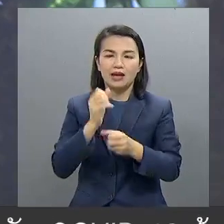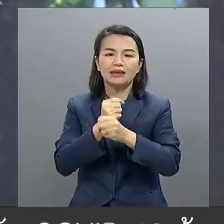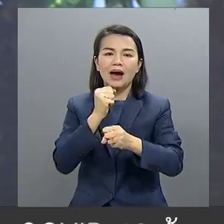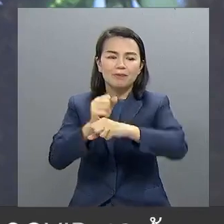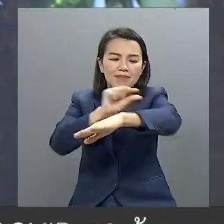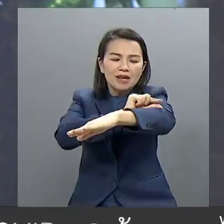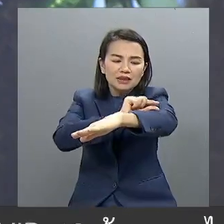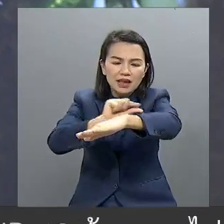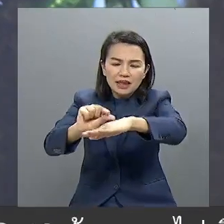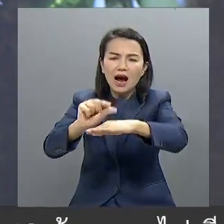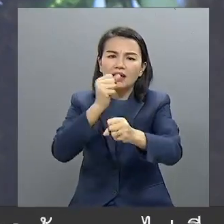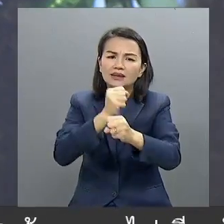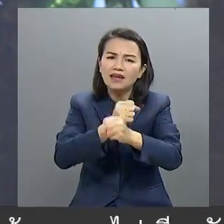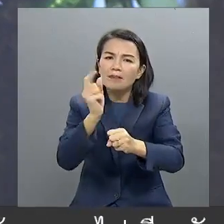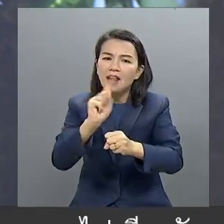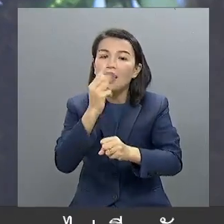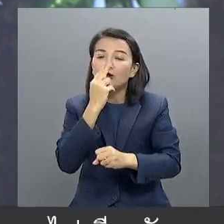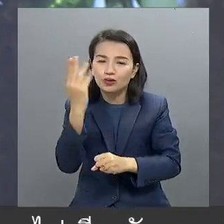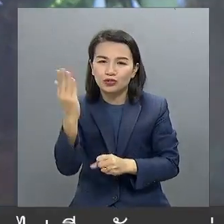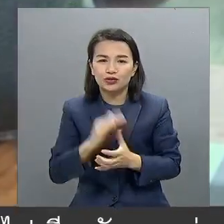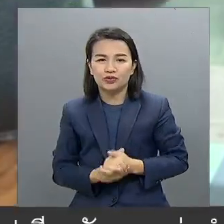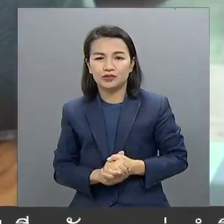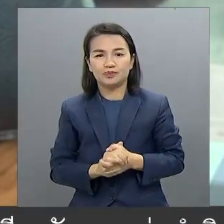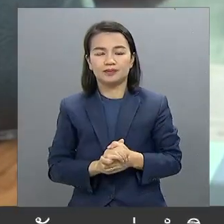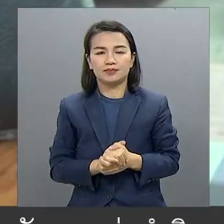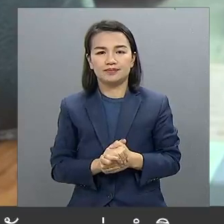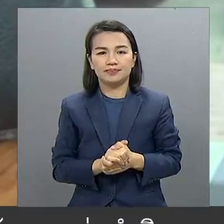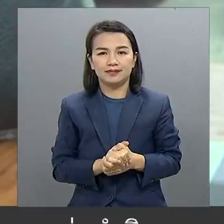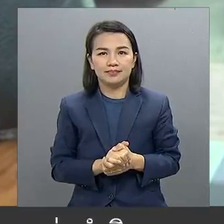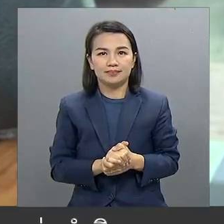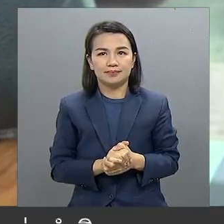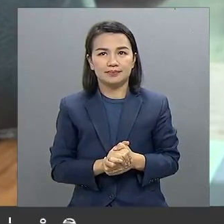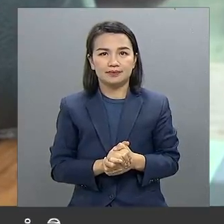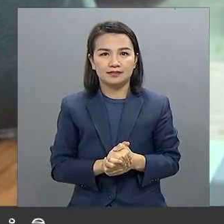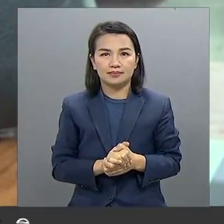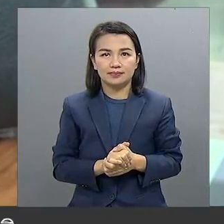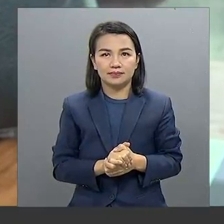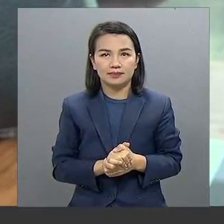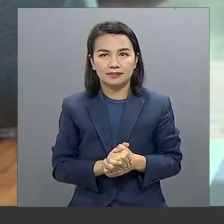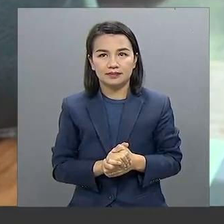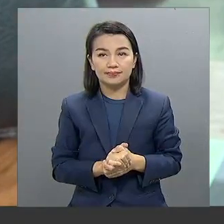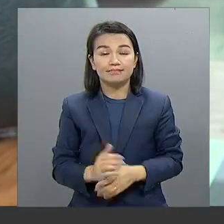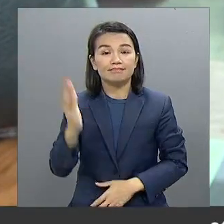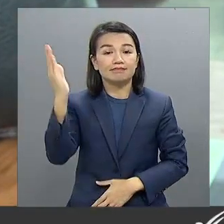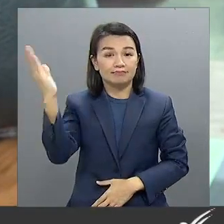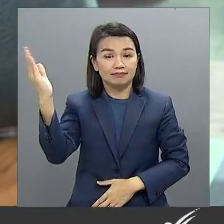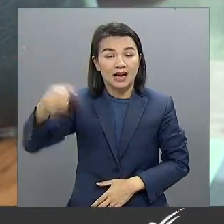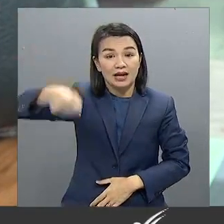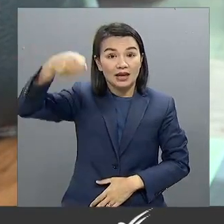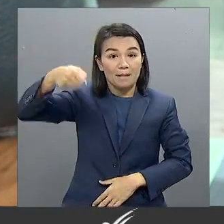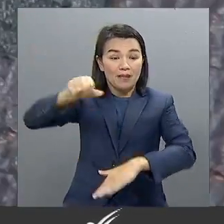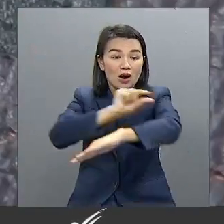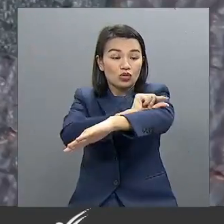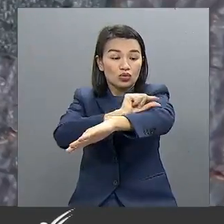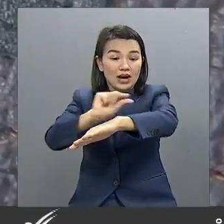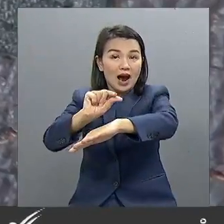ได้ว่ แต่เค้าทำได้อย่ไรเด๋เราไปชม Access่ะและนกคือกระเป๋านังฟรีมือของคุณวา